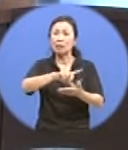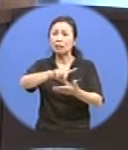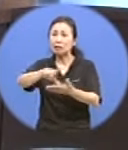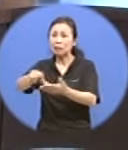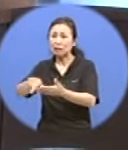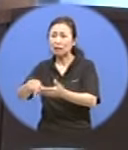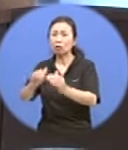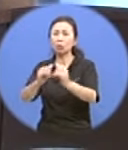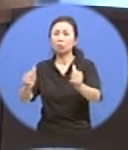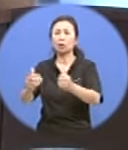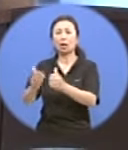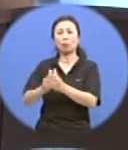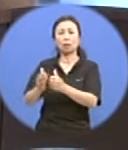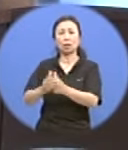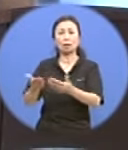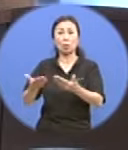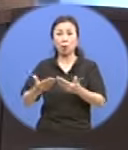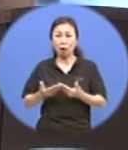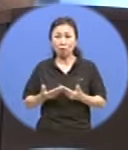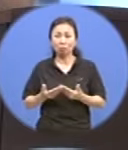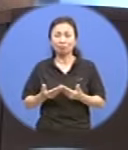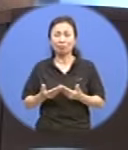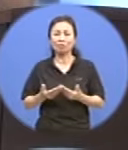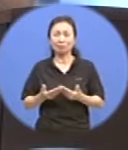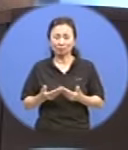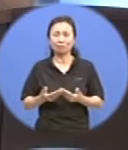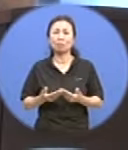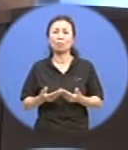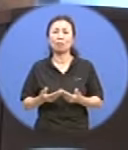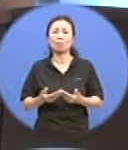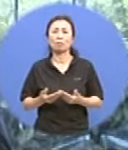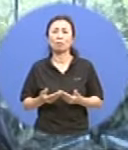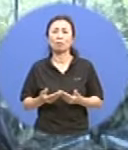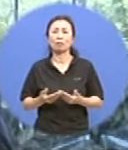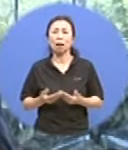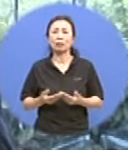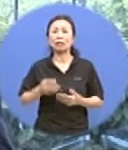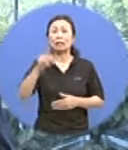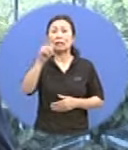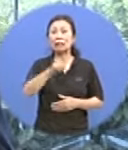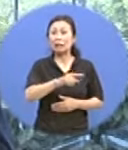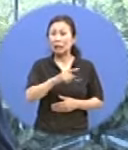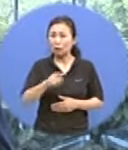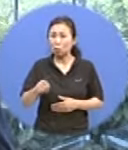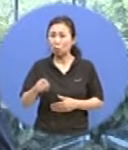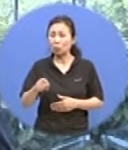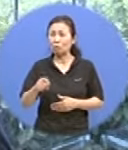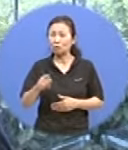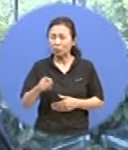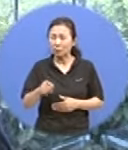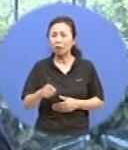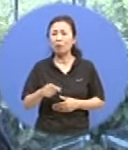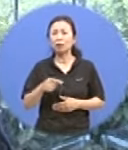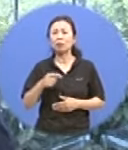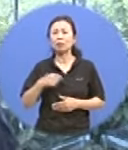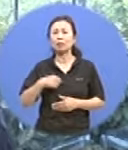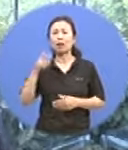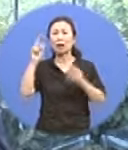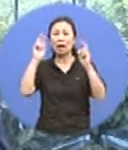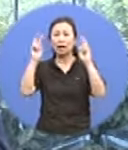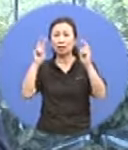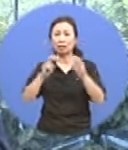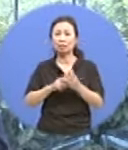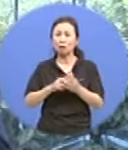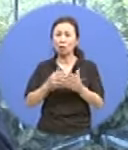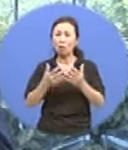ただくということで、やっぱり人っていう意味では我々できるだけたくさんの人を雇用して人材を育成してい